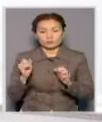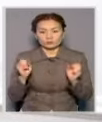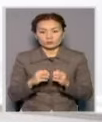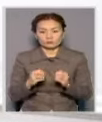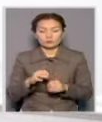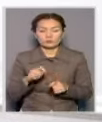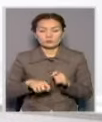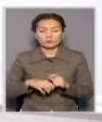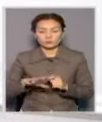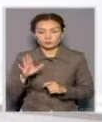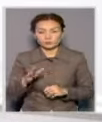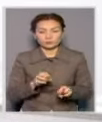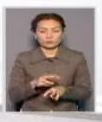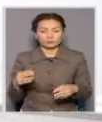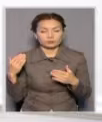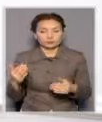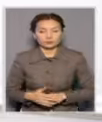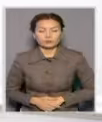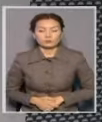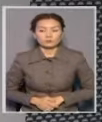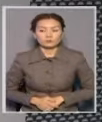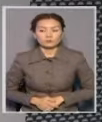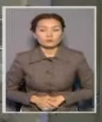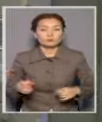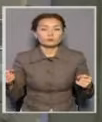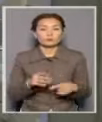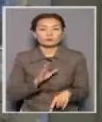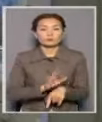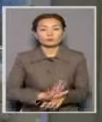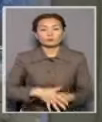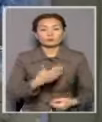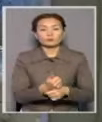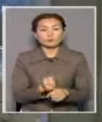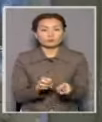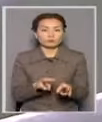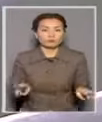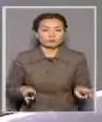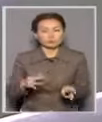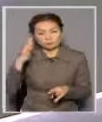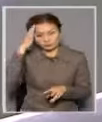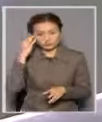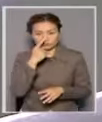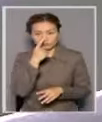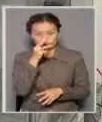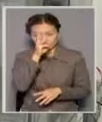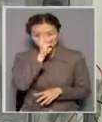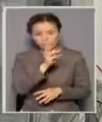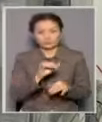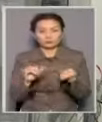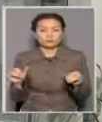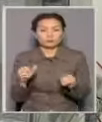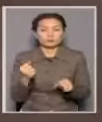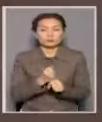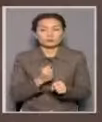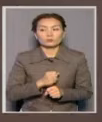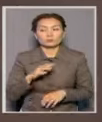строгом контроле министерства соответствии с поручением президента министерство намерено ближайшие три года увеличить долю